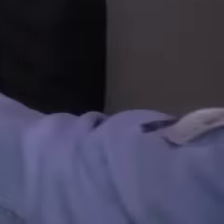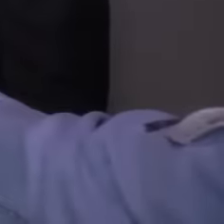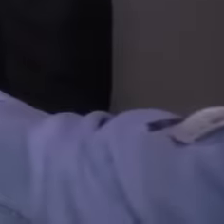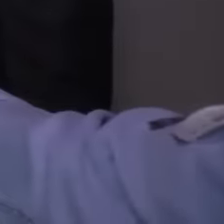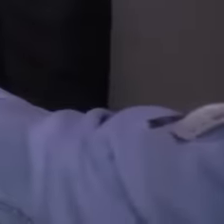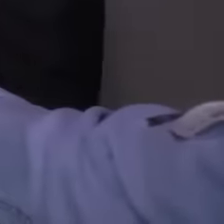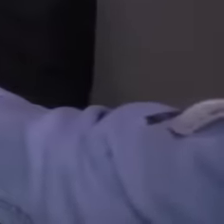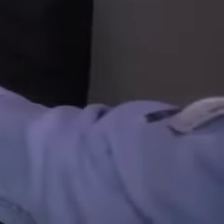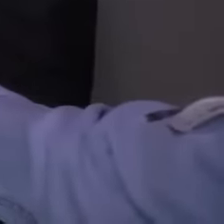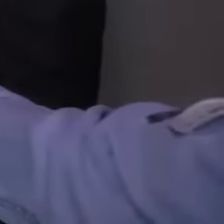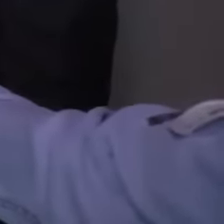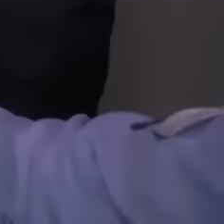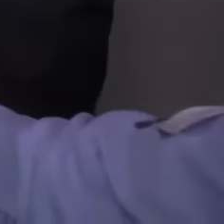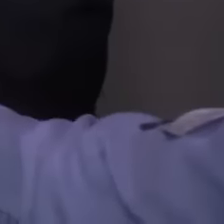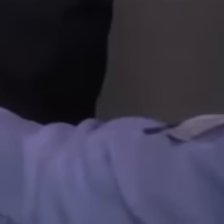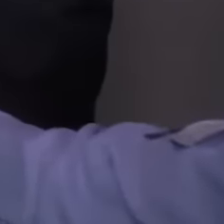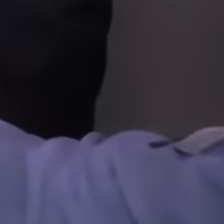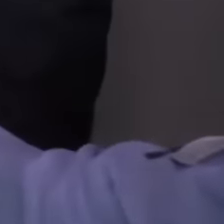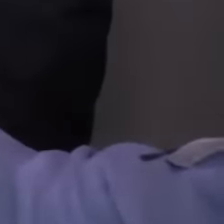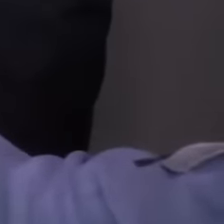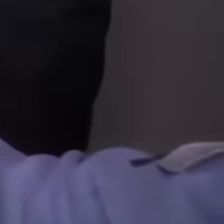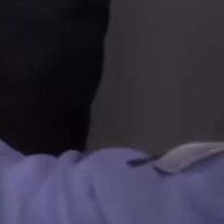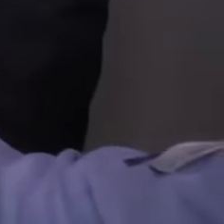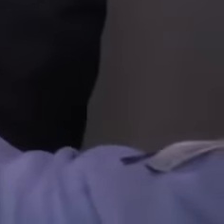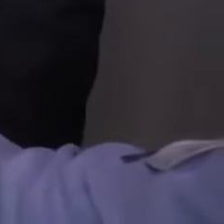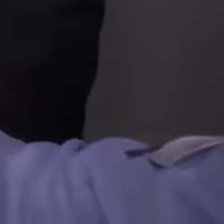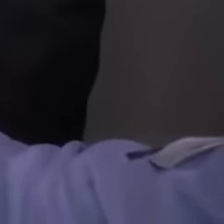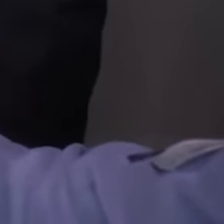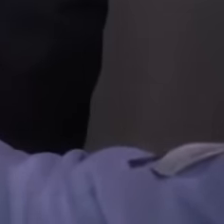item. Fire truck, penetrator truck po. Gusto lang po nila akong